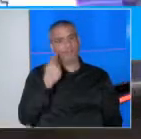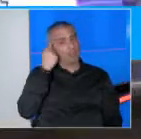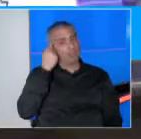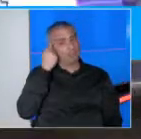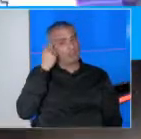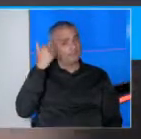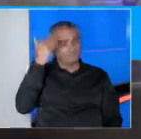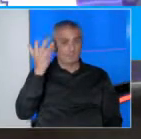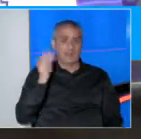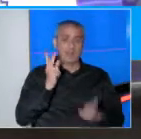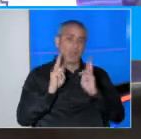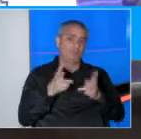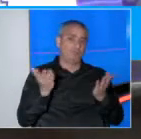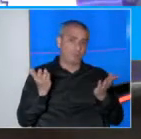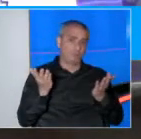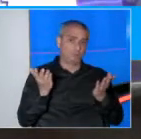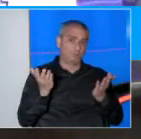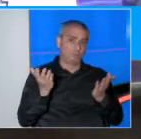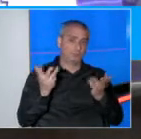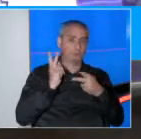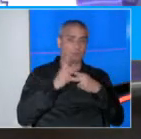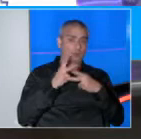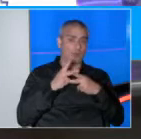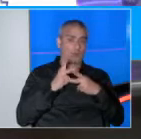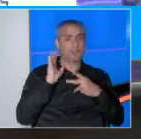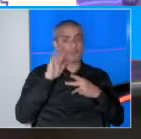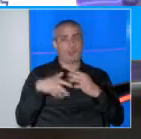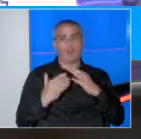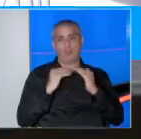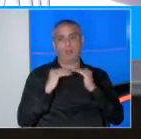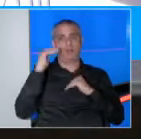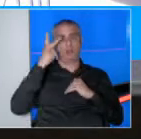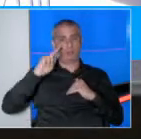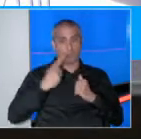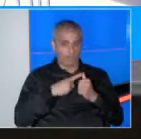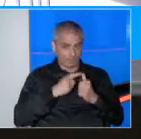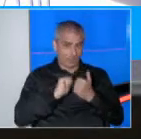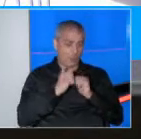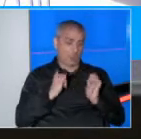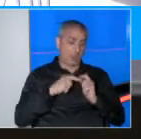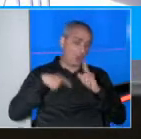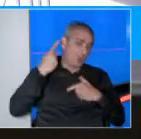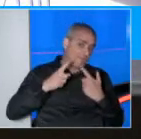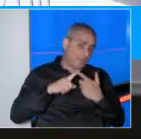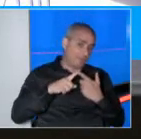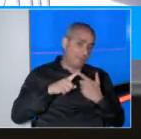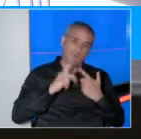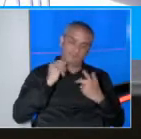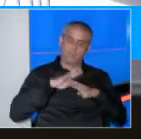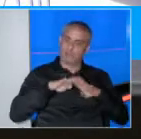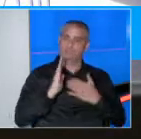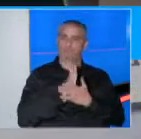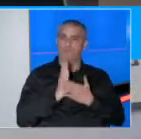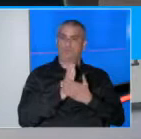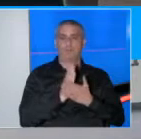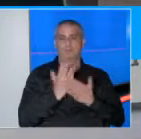לחשוב קדימה על האפשרות שהתחלואה כן עלולה לעלות שוב, אולי בחורף הבא, ושתהיה תשתית שיהיה